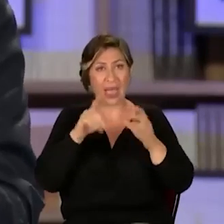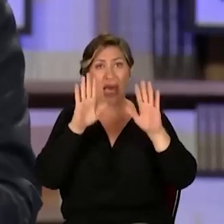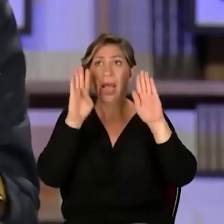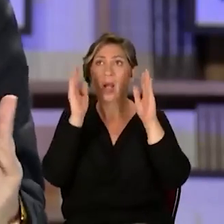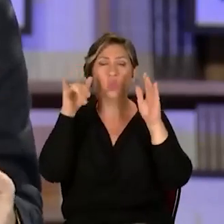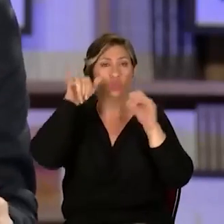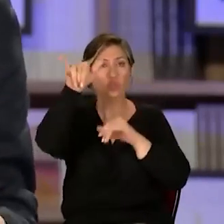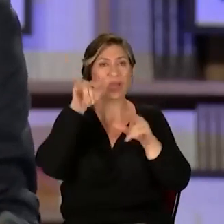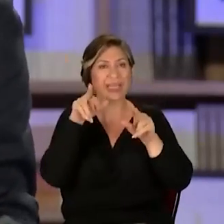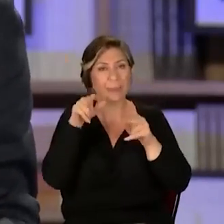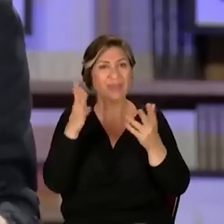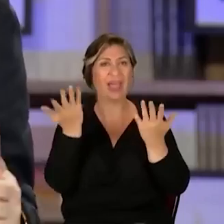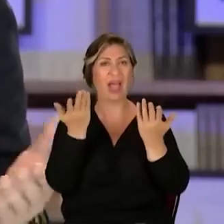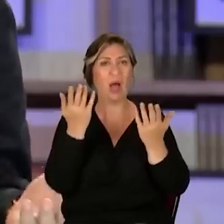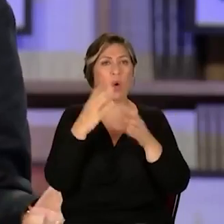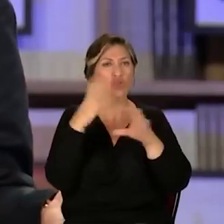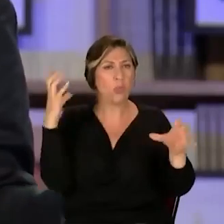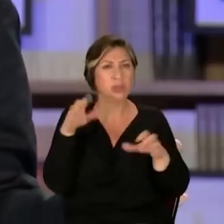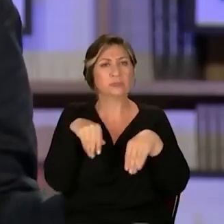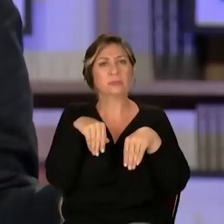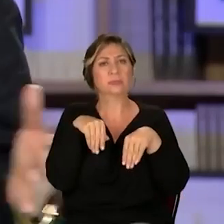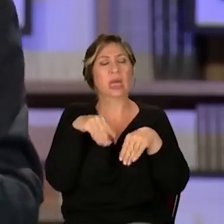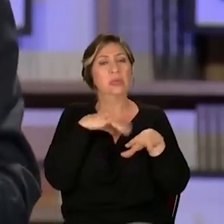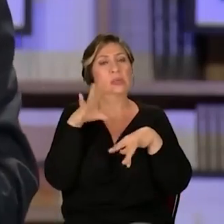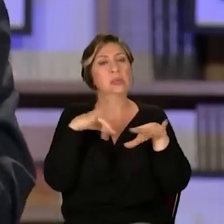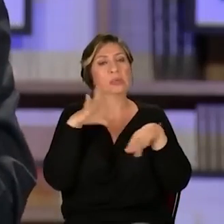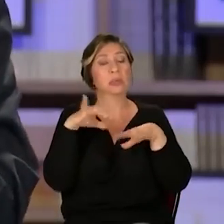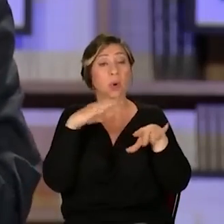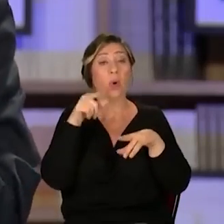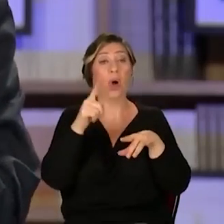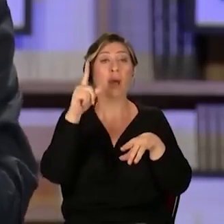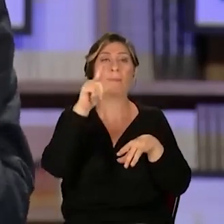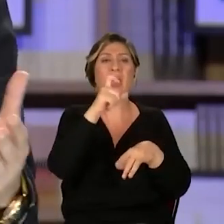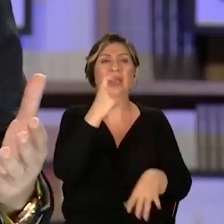kapalı uçak gibi yerlerde ya da çoğunlukla. Ama bunu belki hani ayda